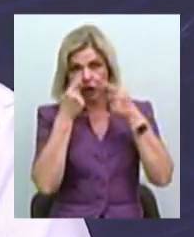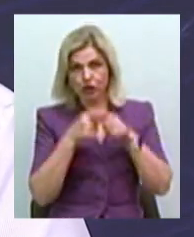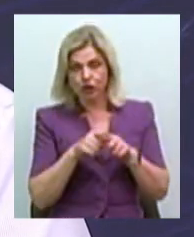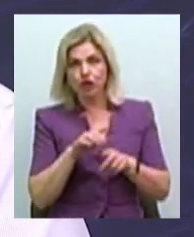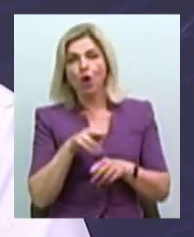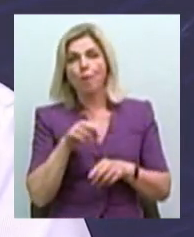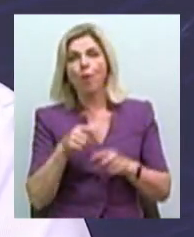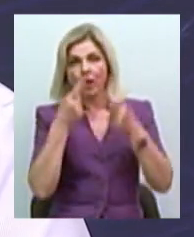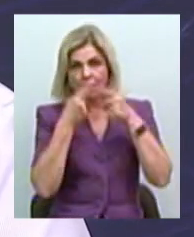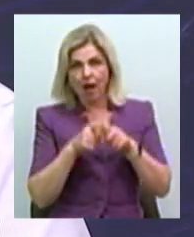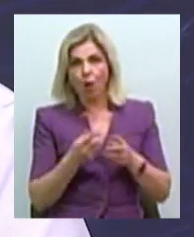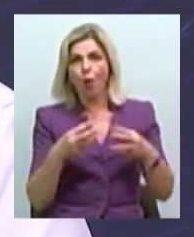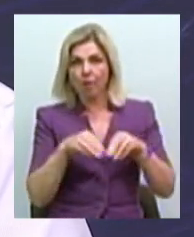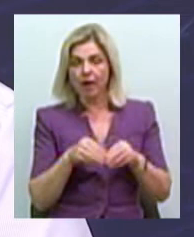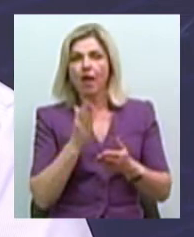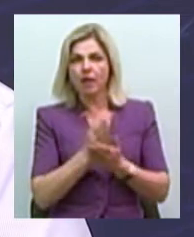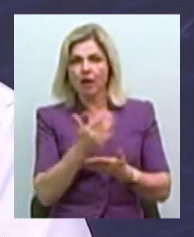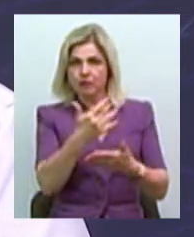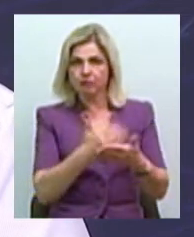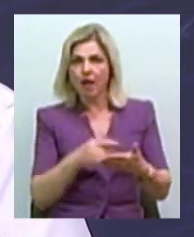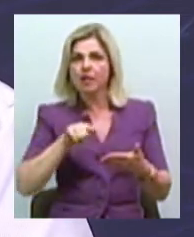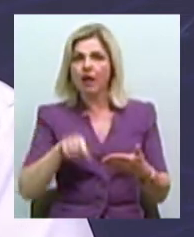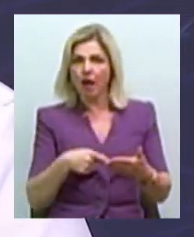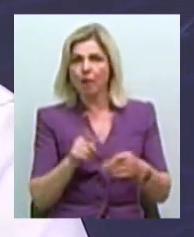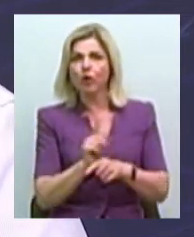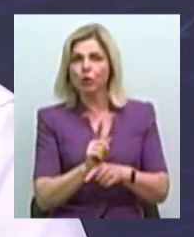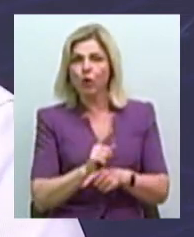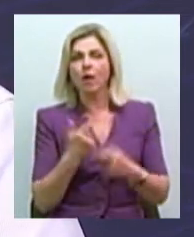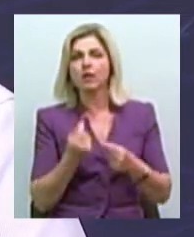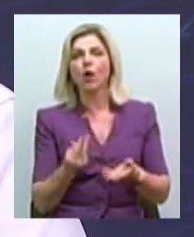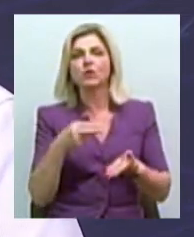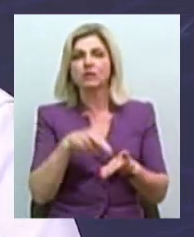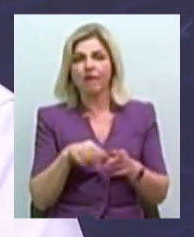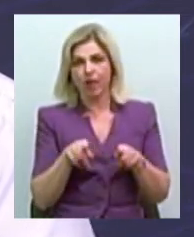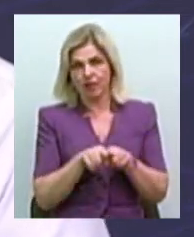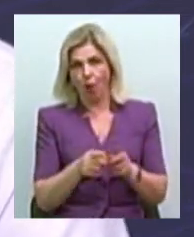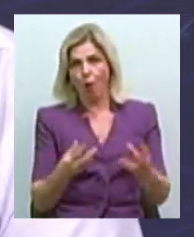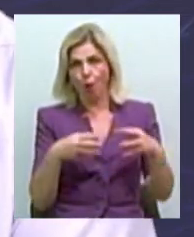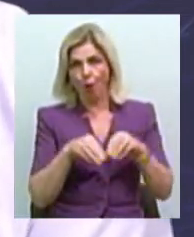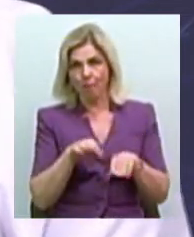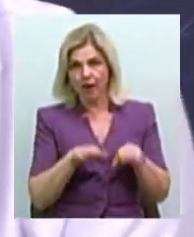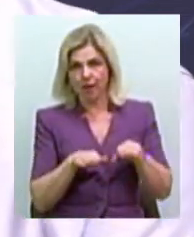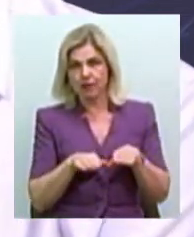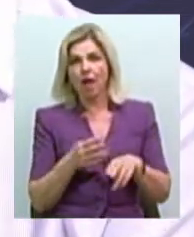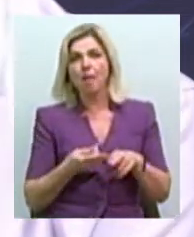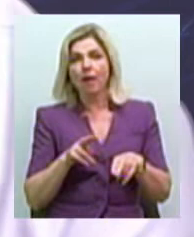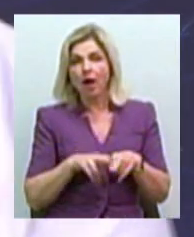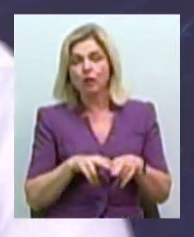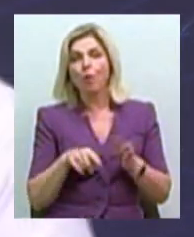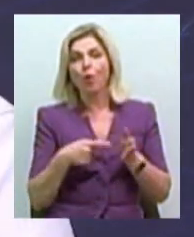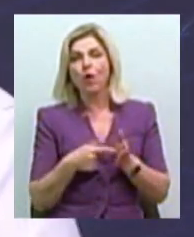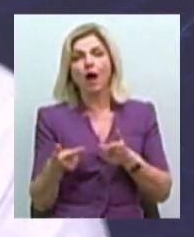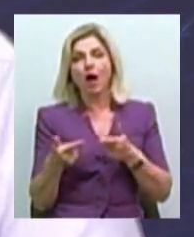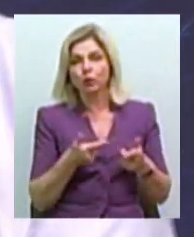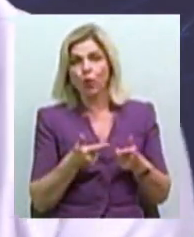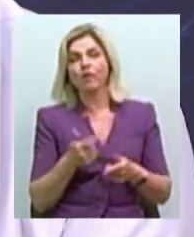этих комплексов. То есть есть ряд требований технических, где может устанавливаться данный комплекс. Поэтому город готов идти навстречу, город